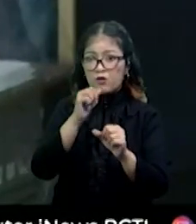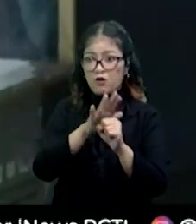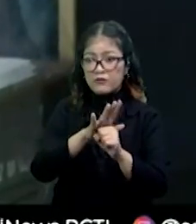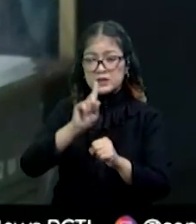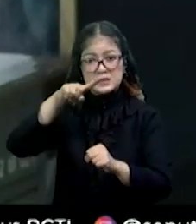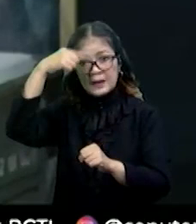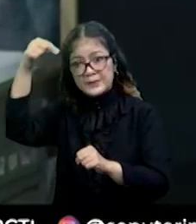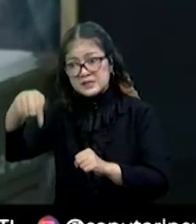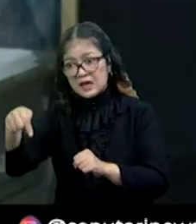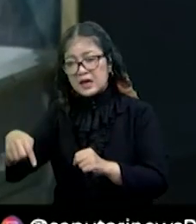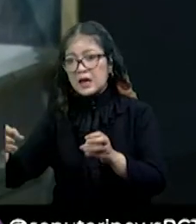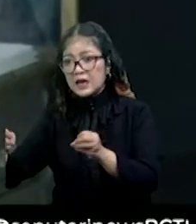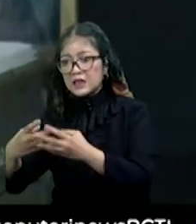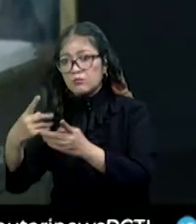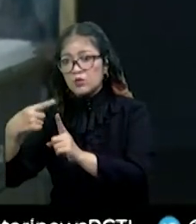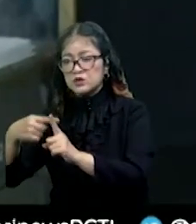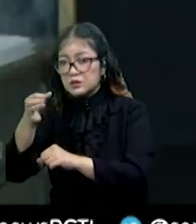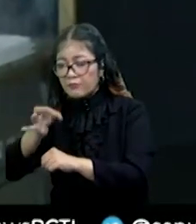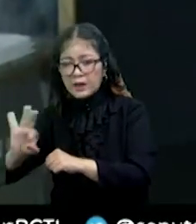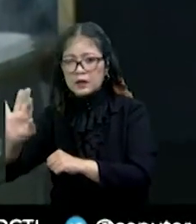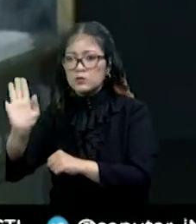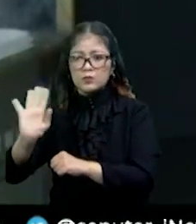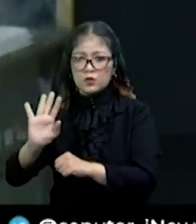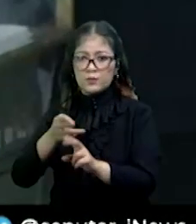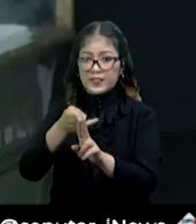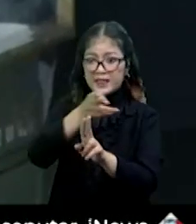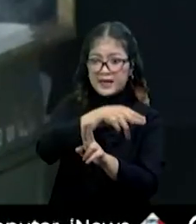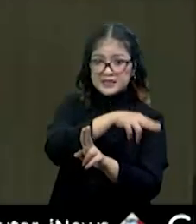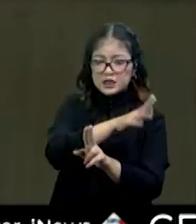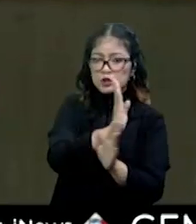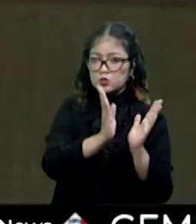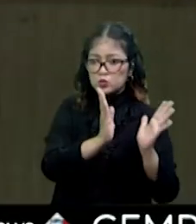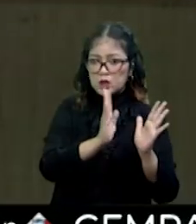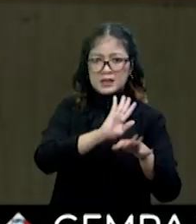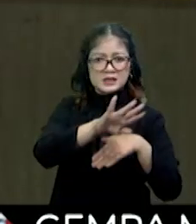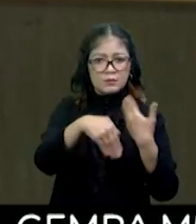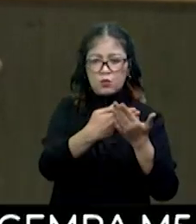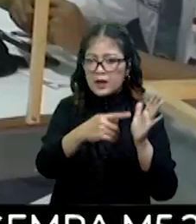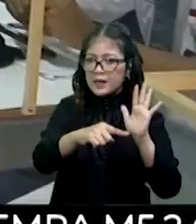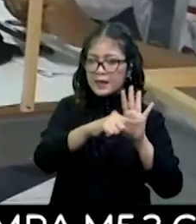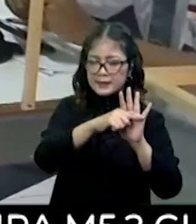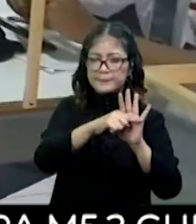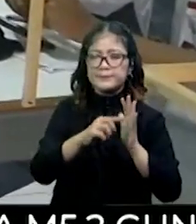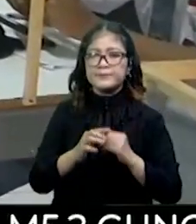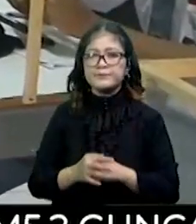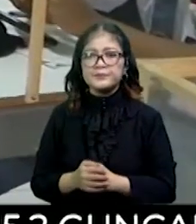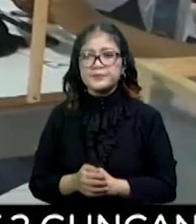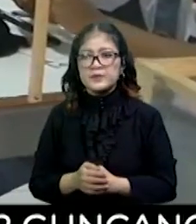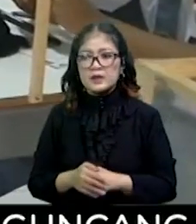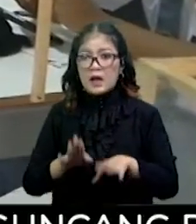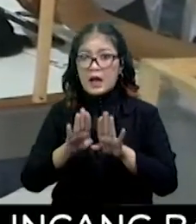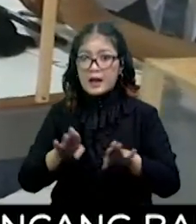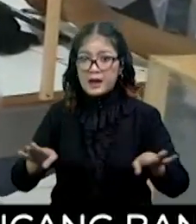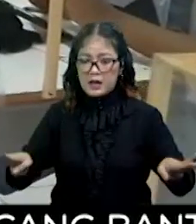terhadap 34 siswa serta 26 guru dan karyawan kontak erat, semuanya dinyatakan negatif. Siswa yang terpapar